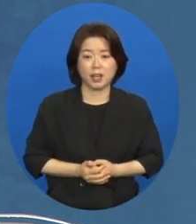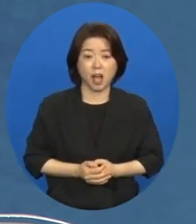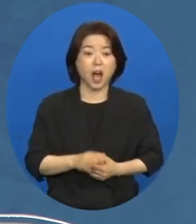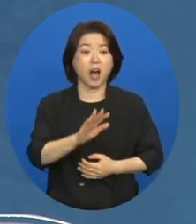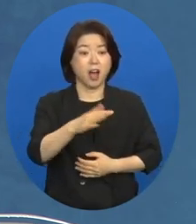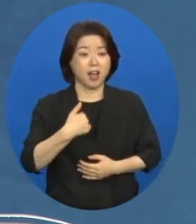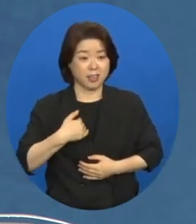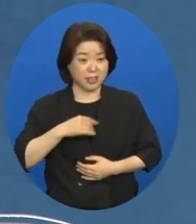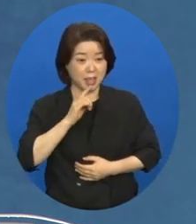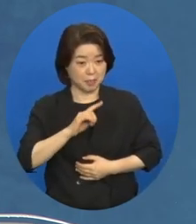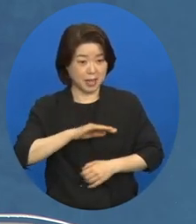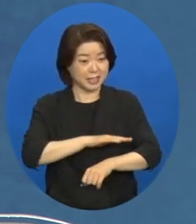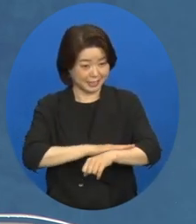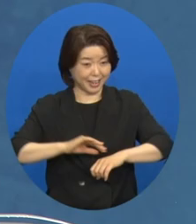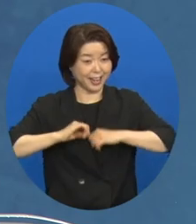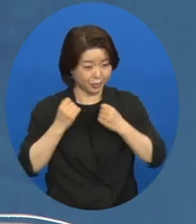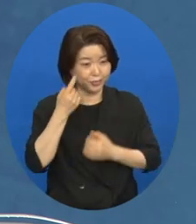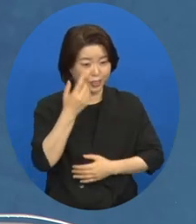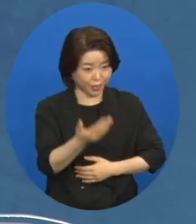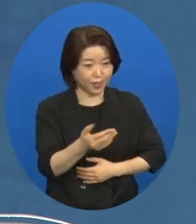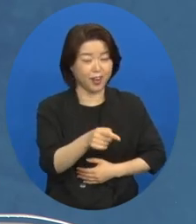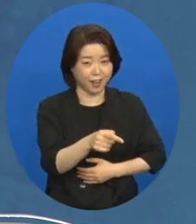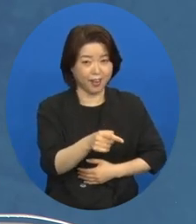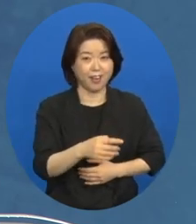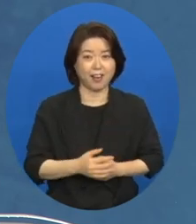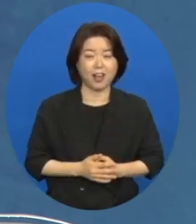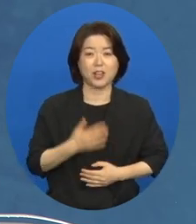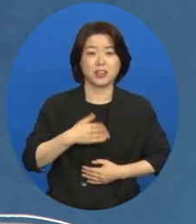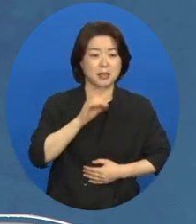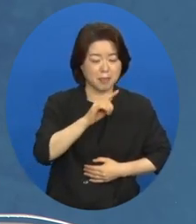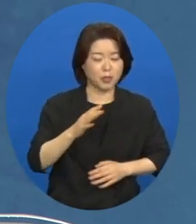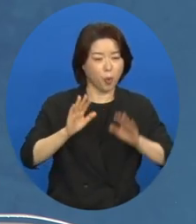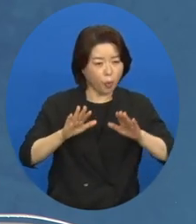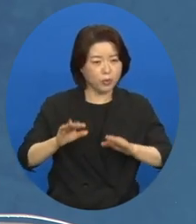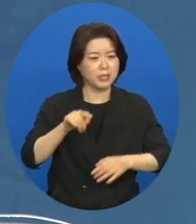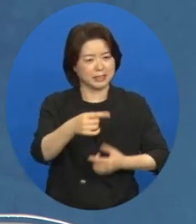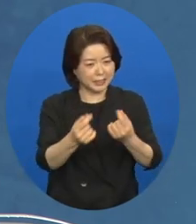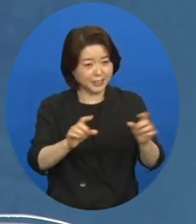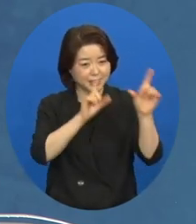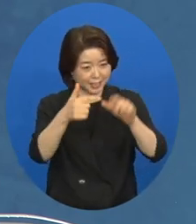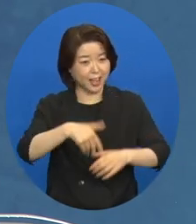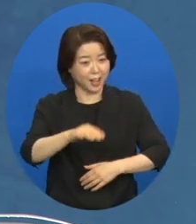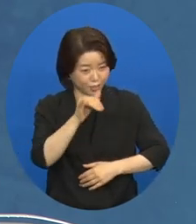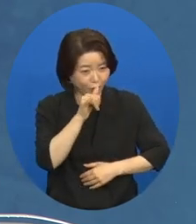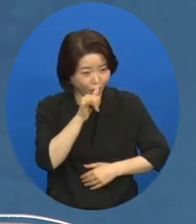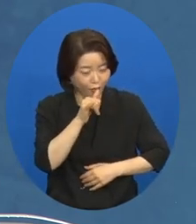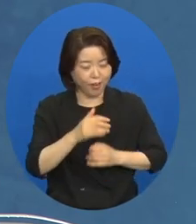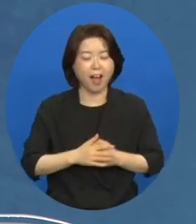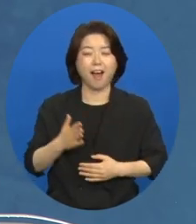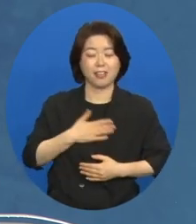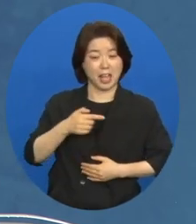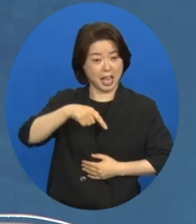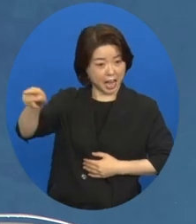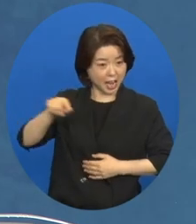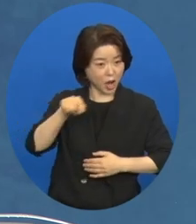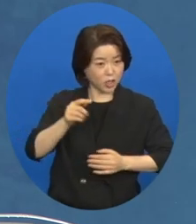했구나. 너는 내 말대로 오늘도 그렇게 살아가고 있구나. 내가 가라는 길로 갔거나